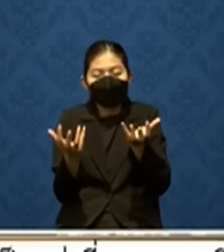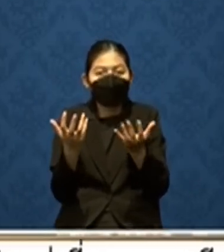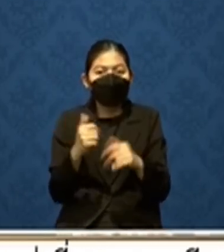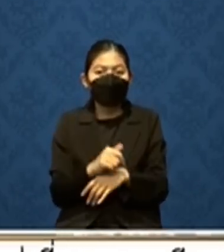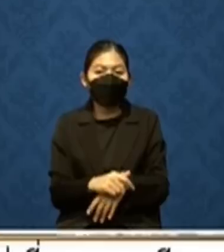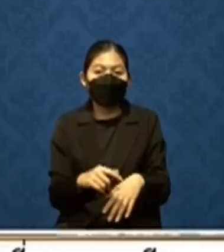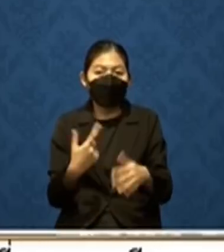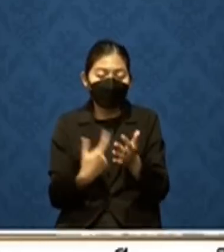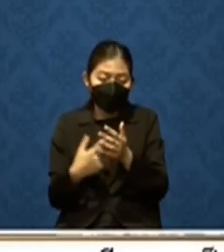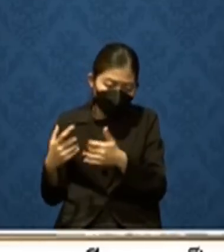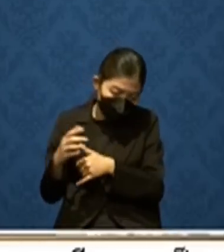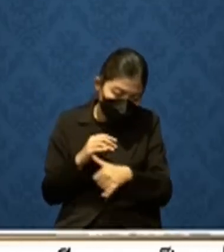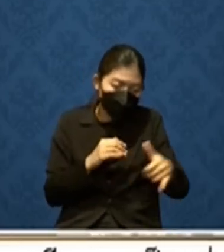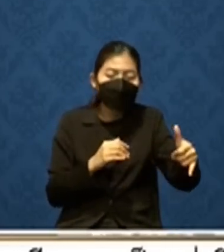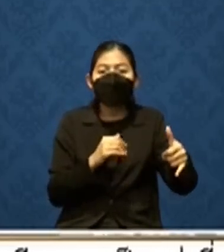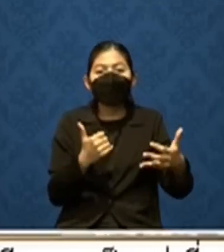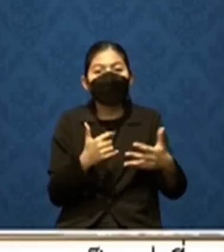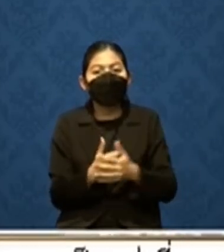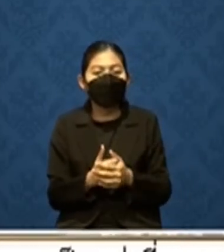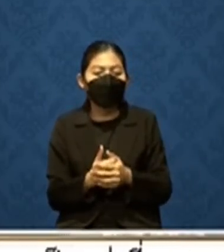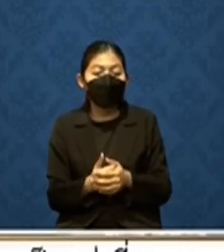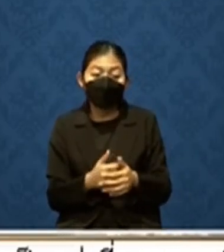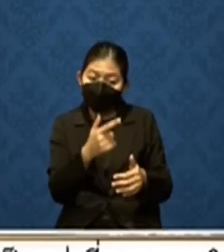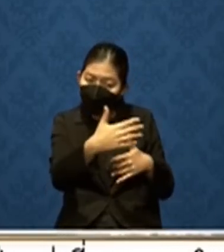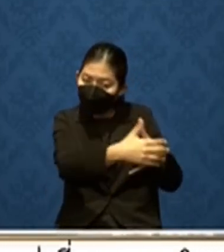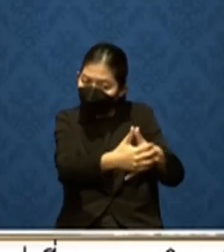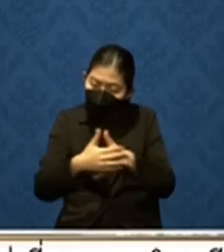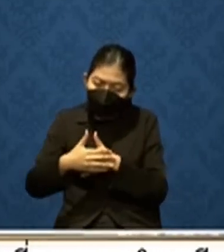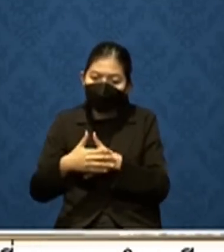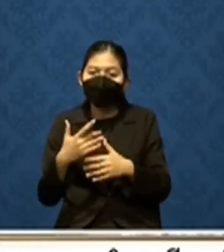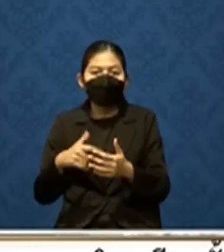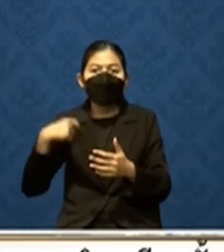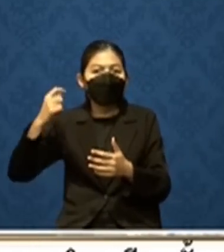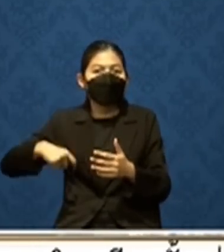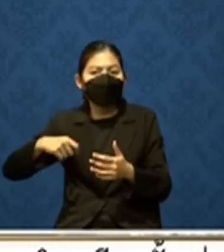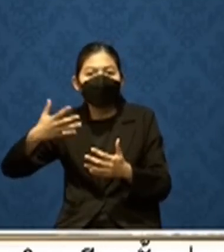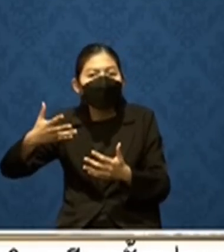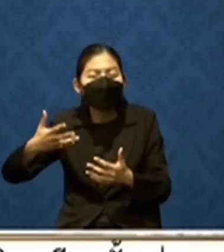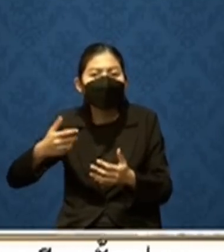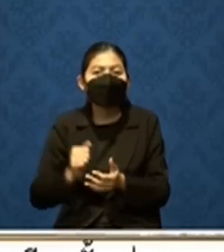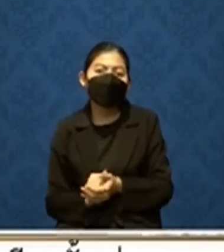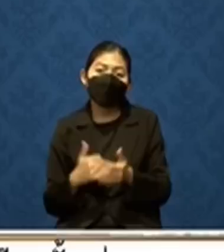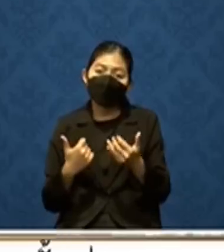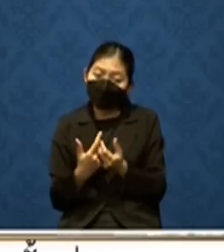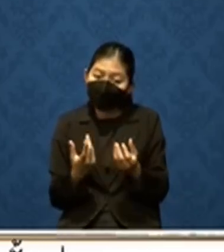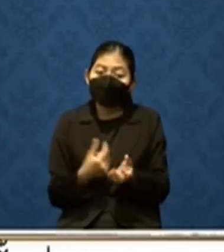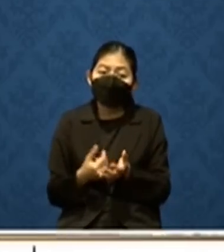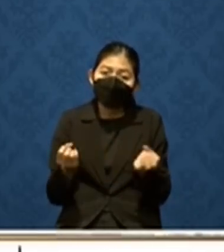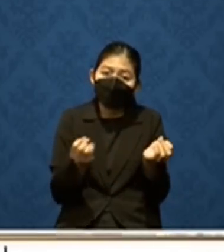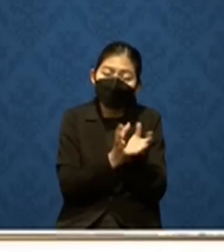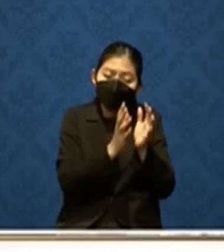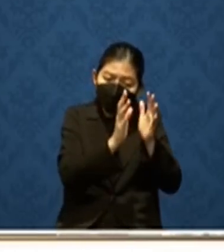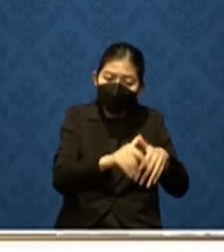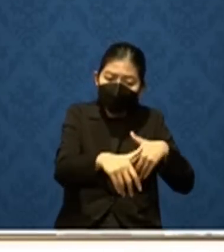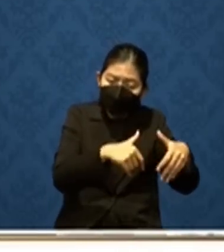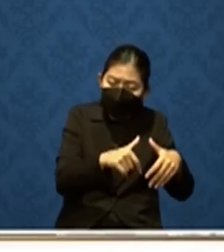ประกันตัวจับติดคุกโดยไม่มีคำพิพากษาและนี่คือสิ่งที่ท่านทำกับพี่น้องประชาชนเพื่อความ